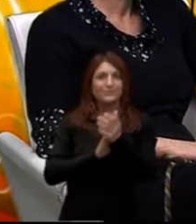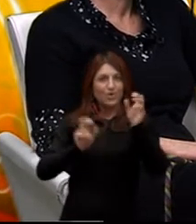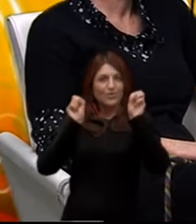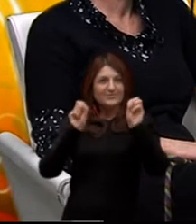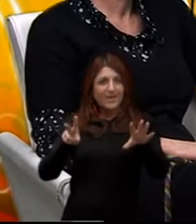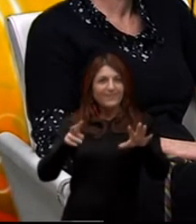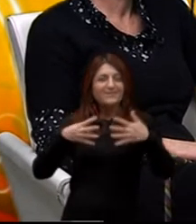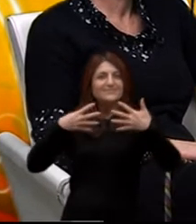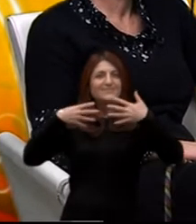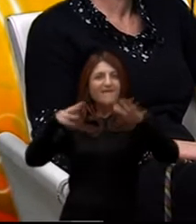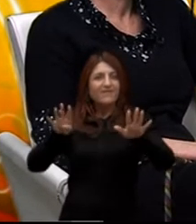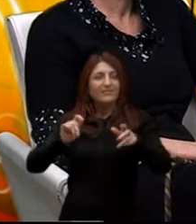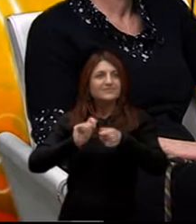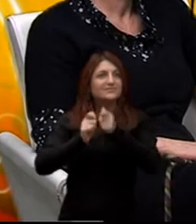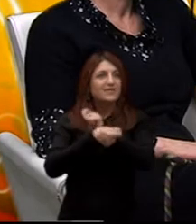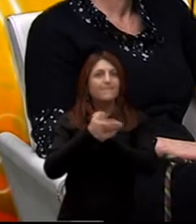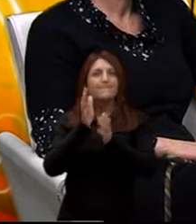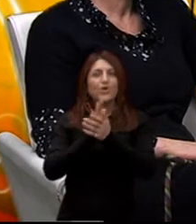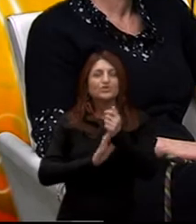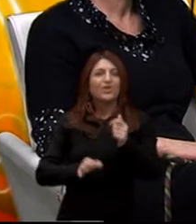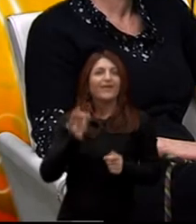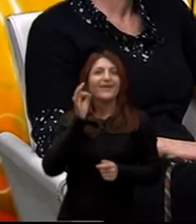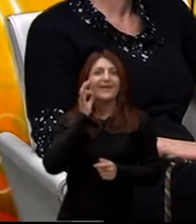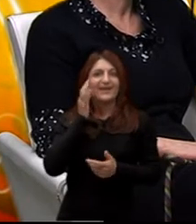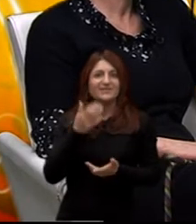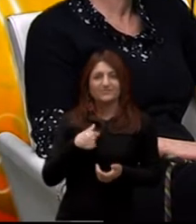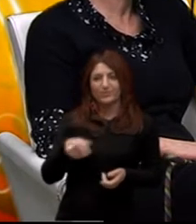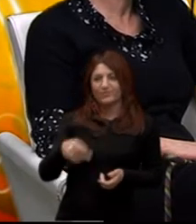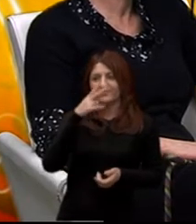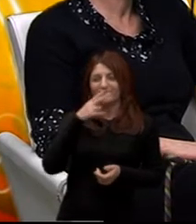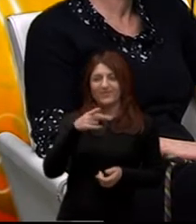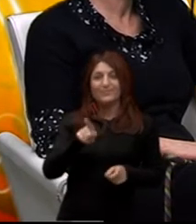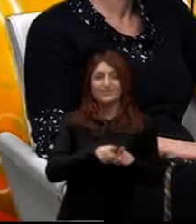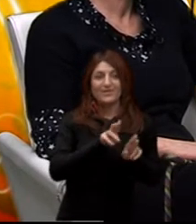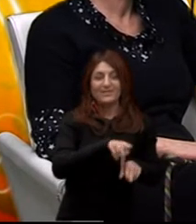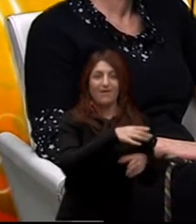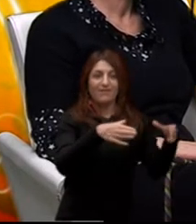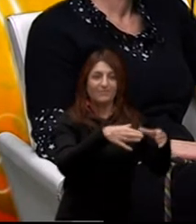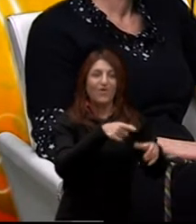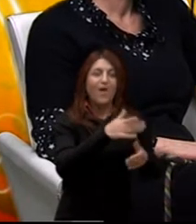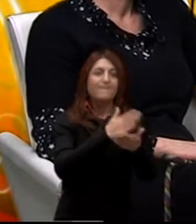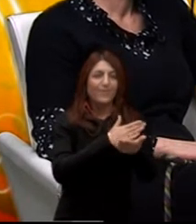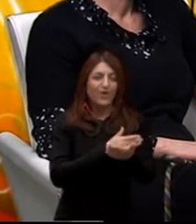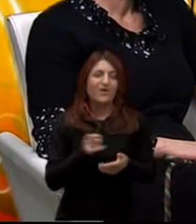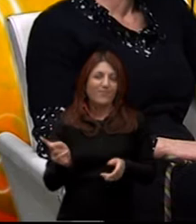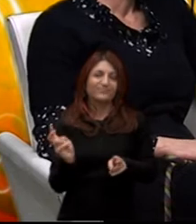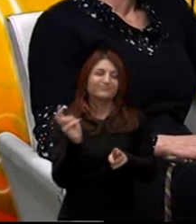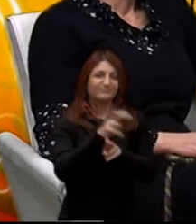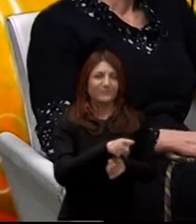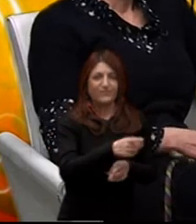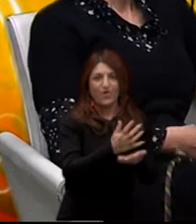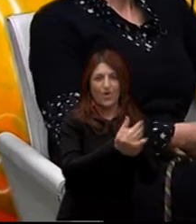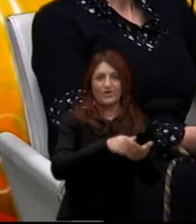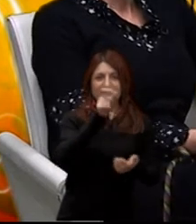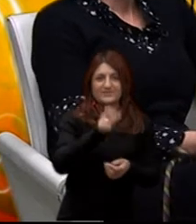18. 19. godini. I tome mi svjedočimo, evo, i u taj program isto tako primamo korisnike. I